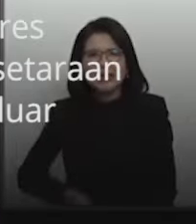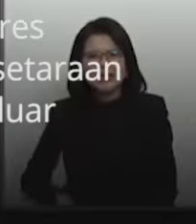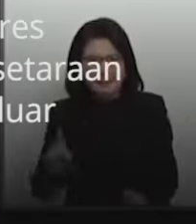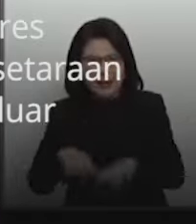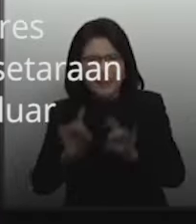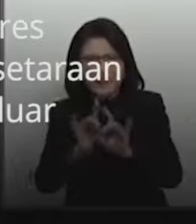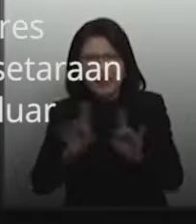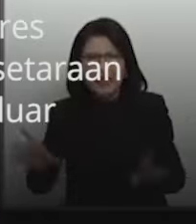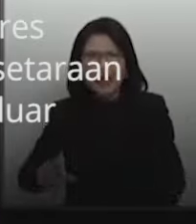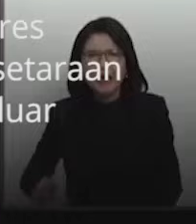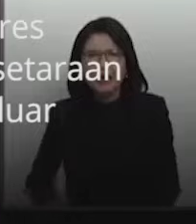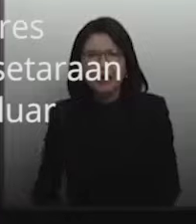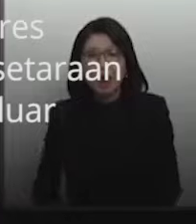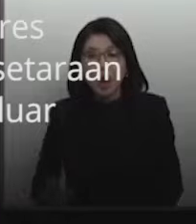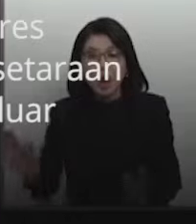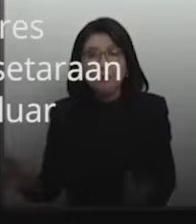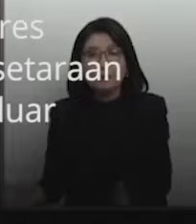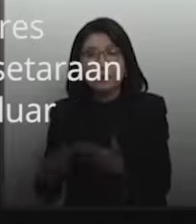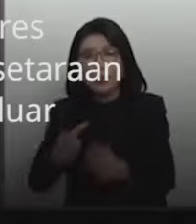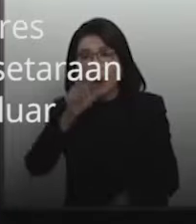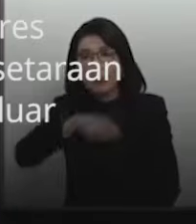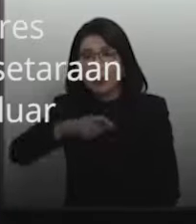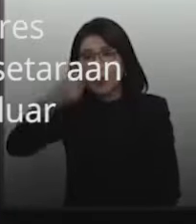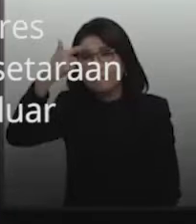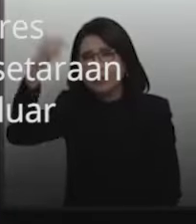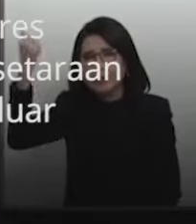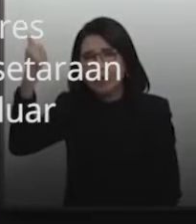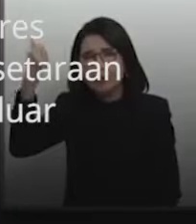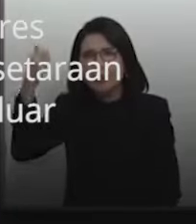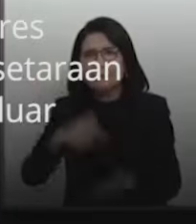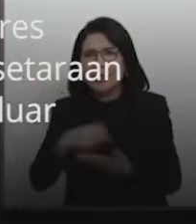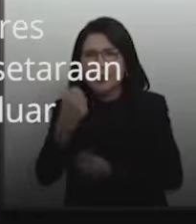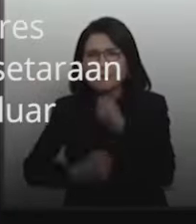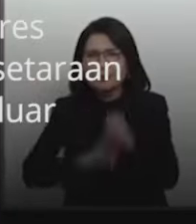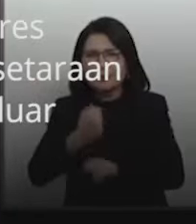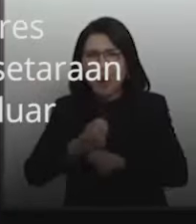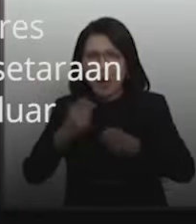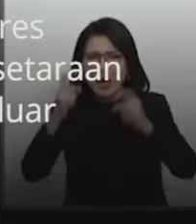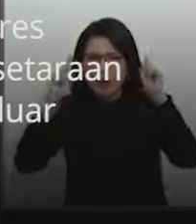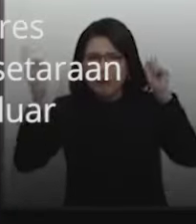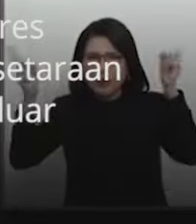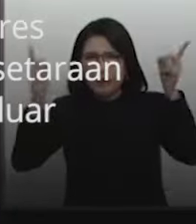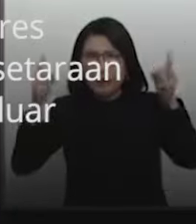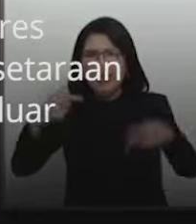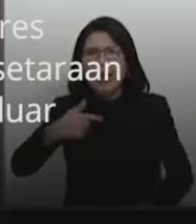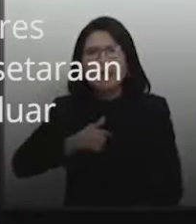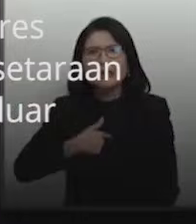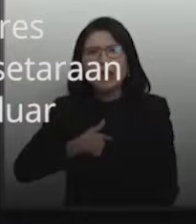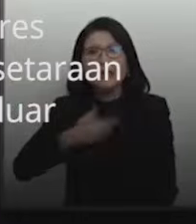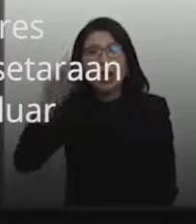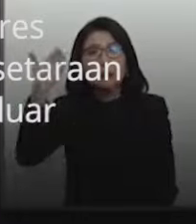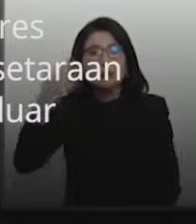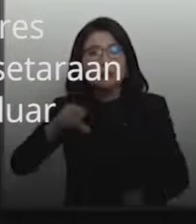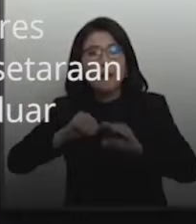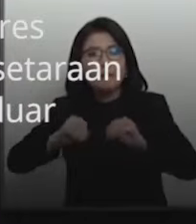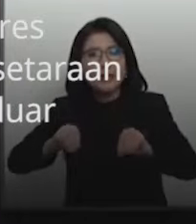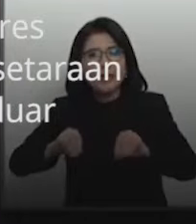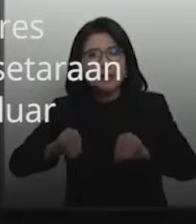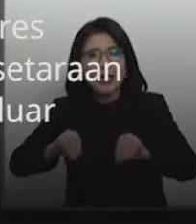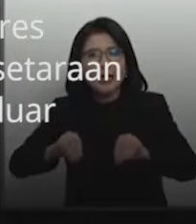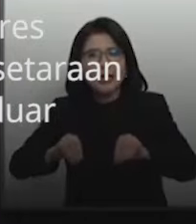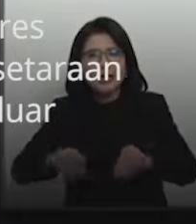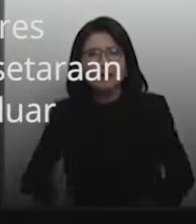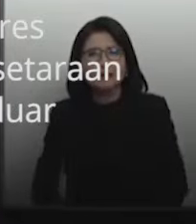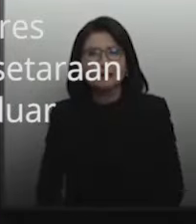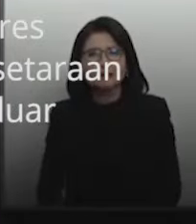ini ketika para pendiri itu kaum intelektual mereka memilih berjuang di jalur politik Saya berangkat sebagai pengajar mendapat panggilan tugas di wilaya